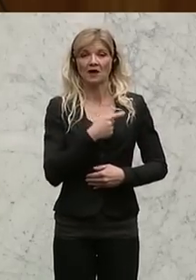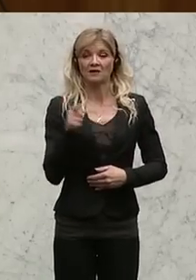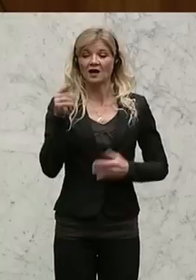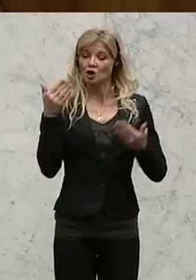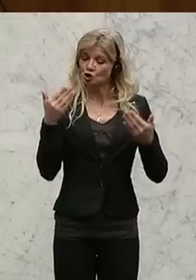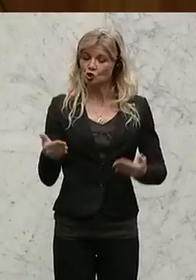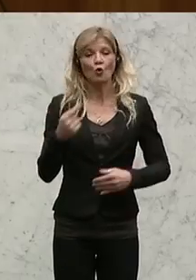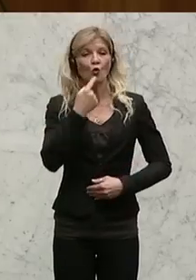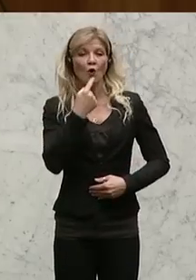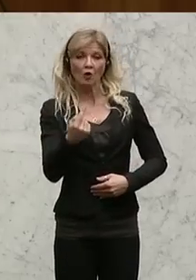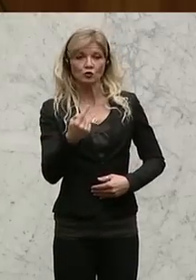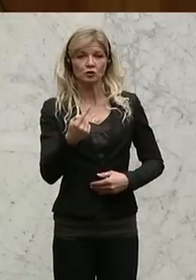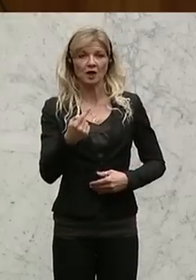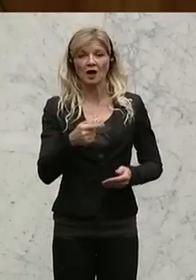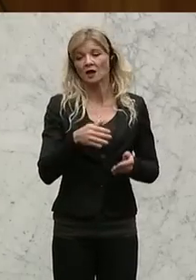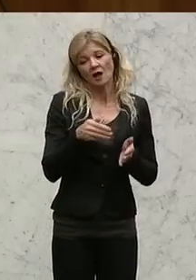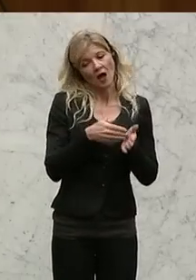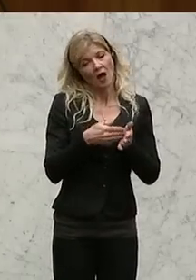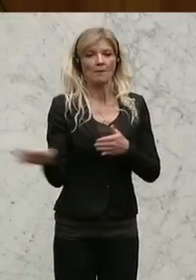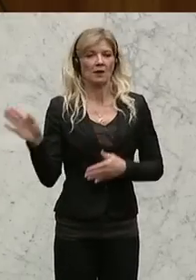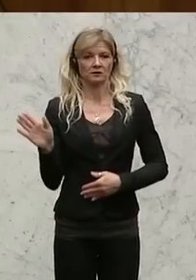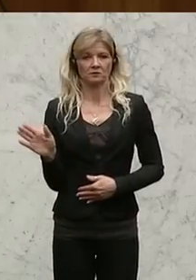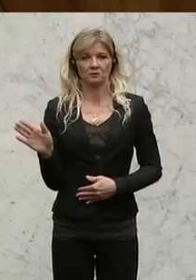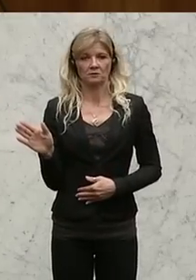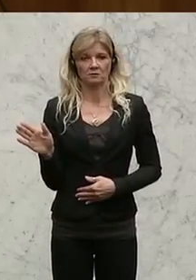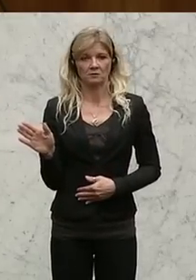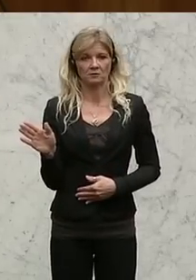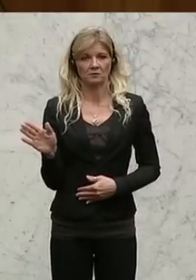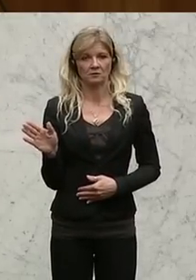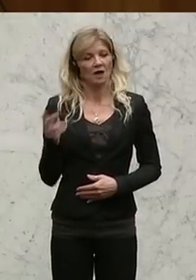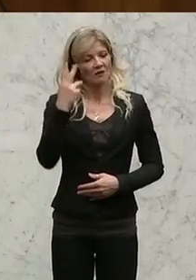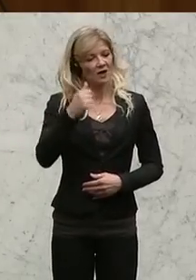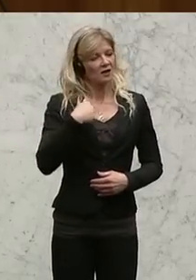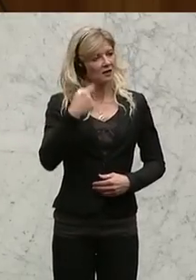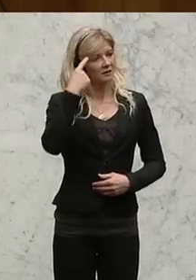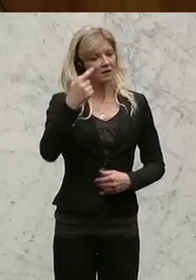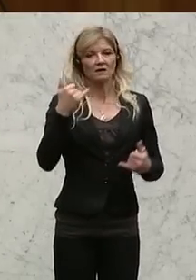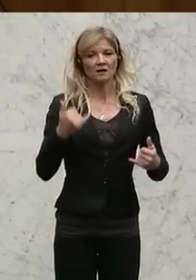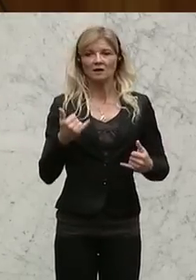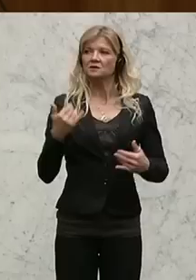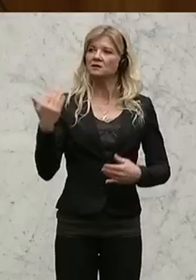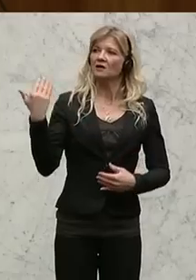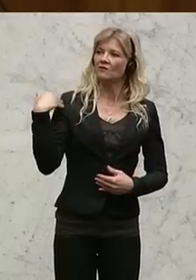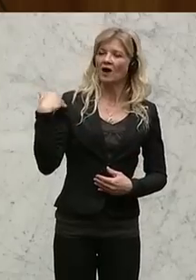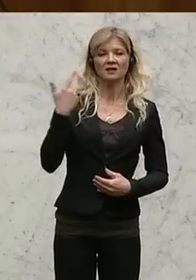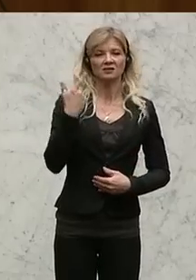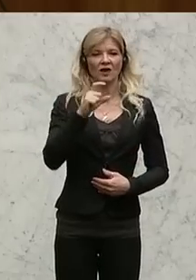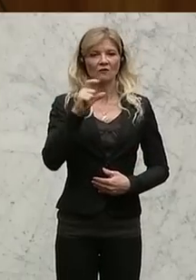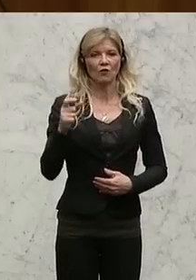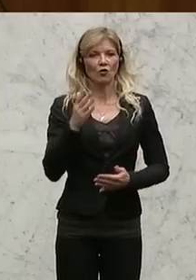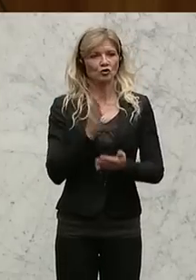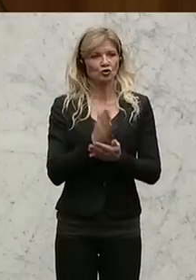Und ich denke mir, dass es wirklich an der Zeit gewesen wäre in den letzten 2 Wochen,